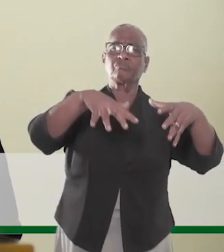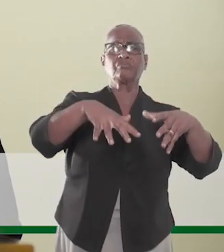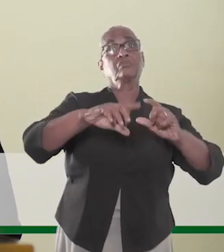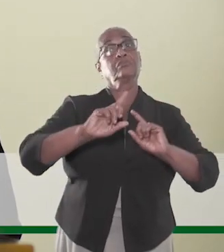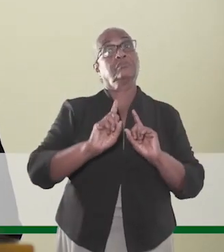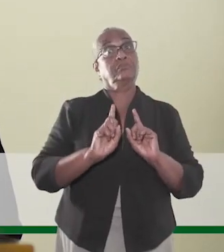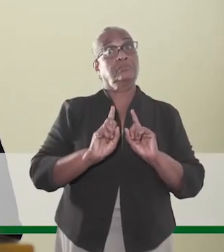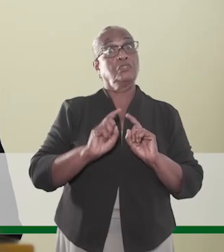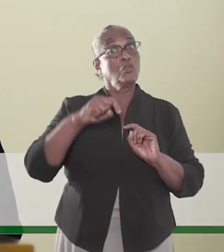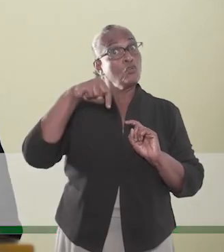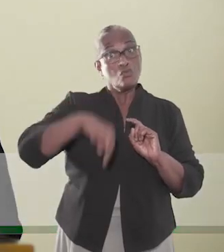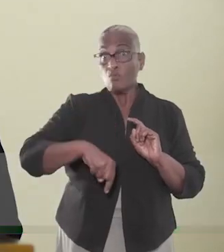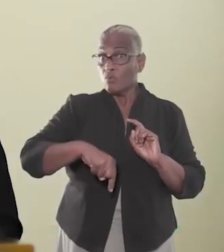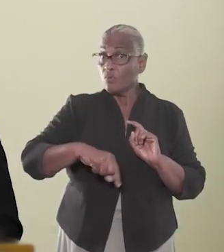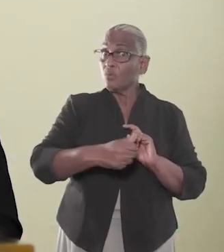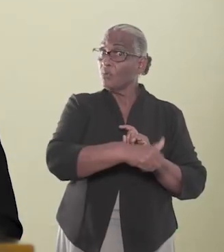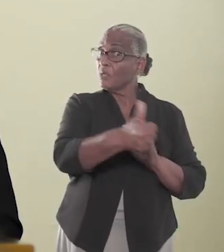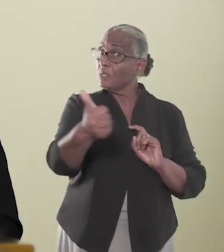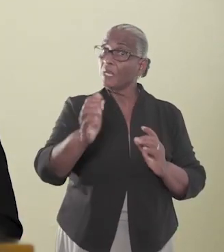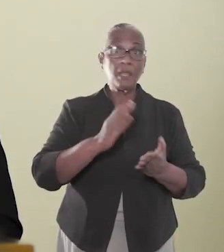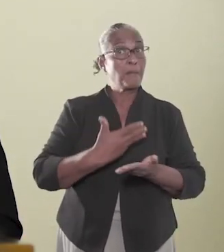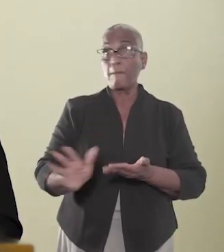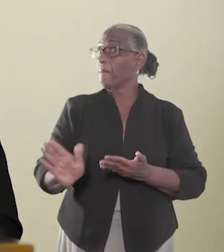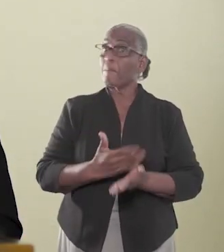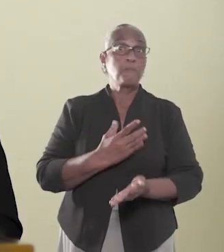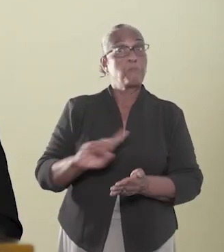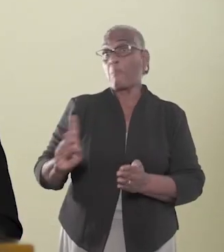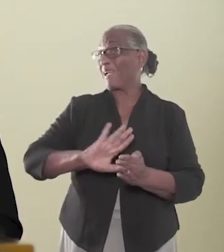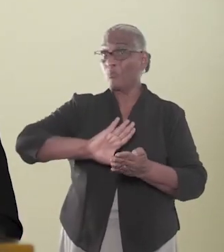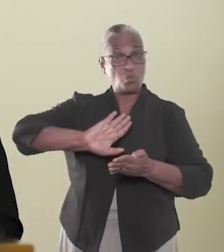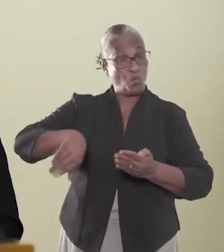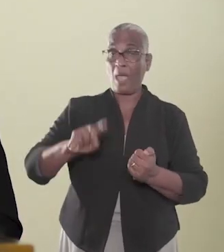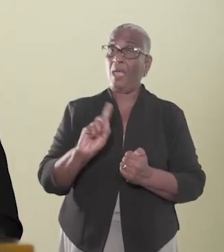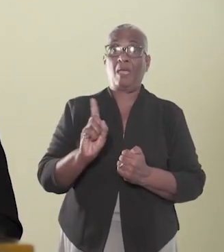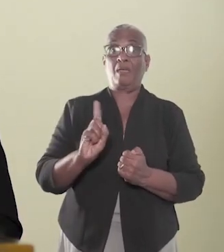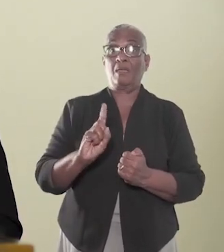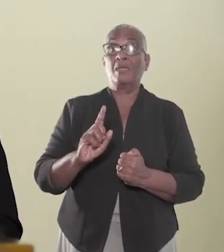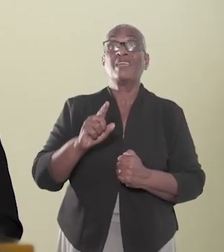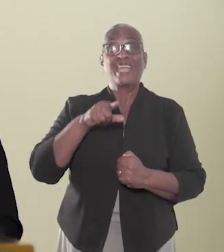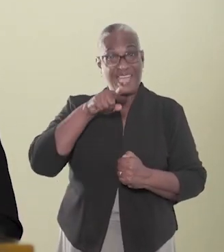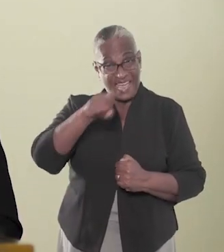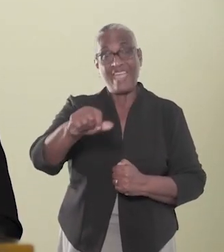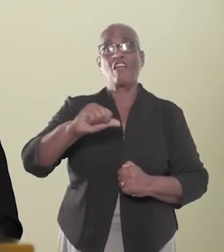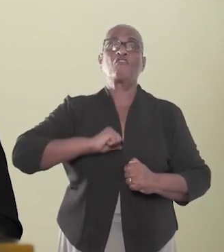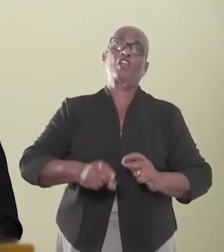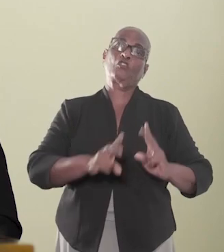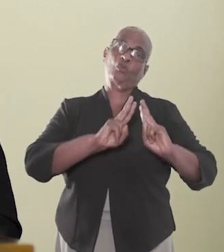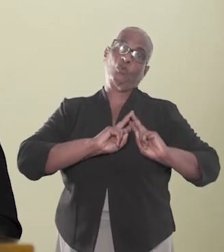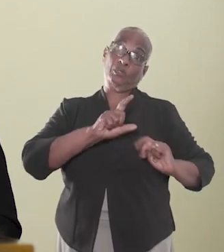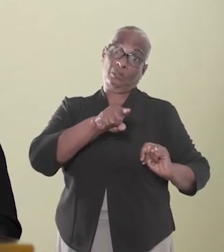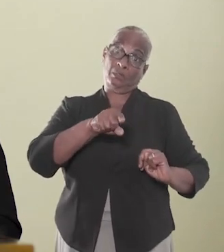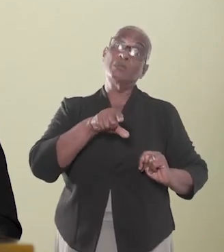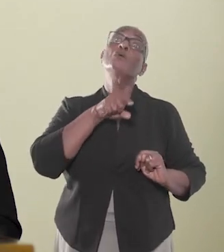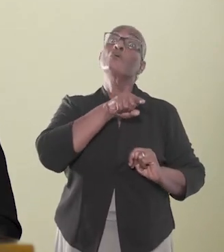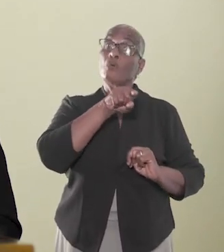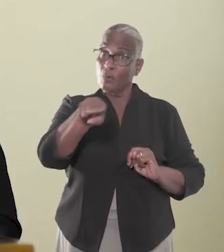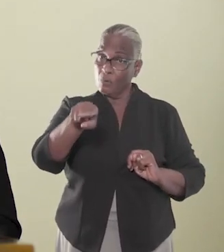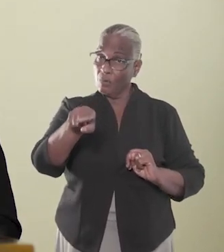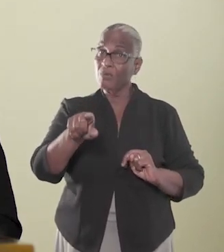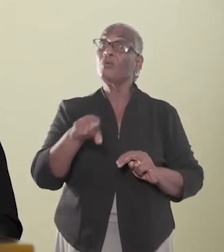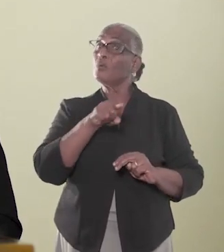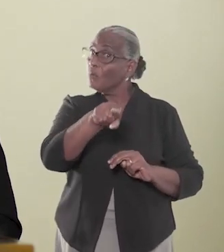Dit moeten wij nu met zijn allen vermijden. Ik wijs hierbij op uw eigen verantwoordelijkheid.